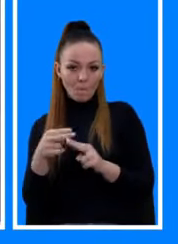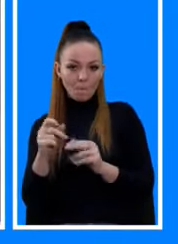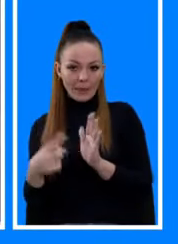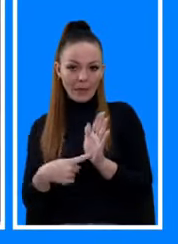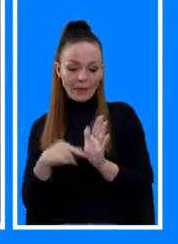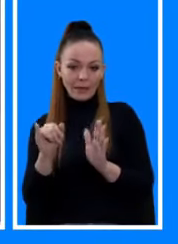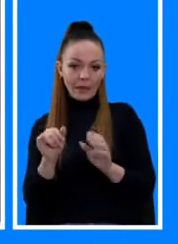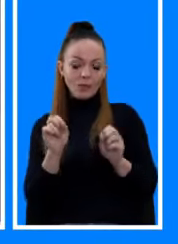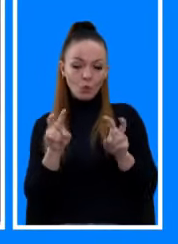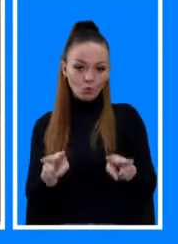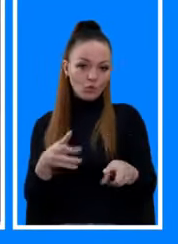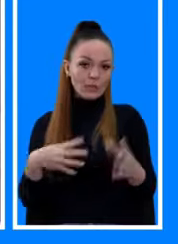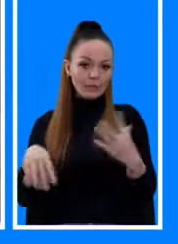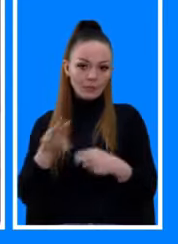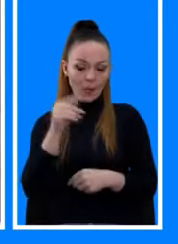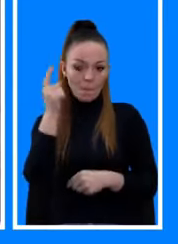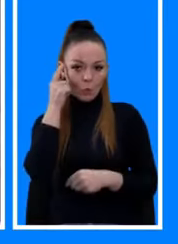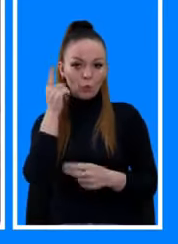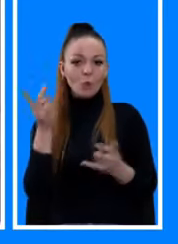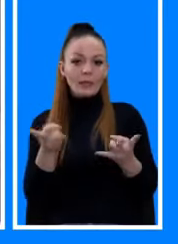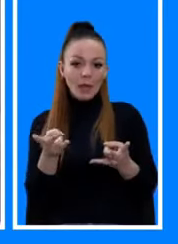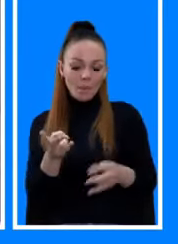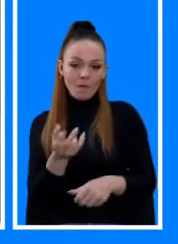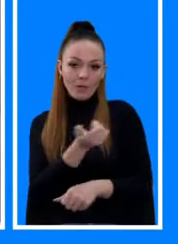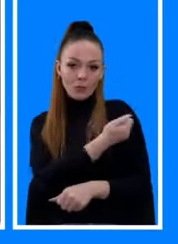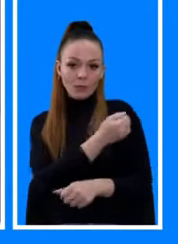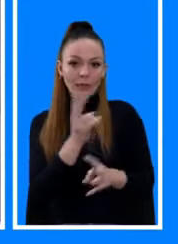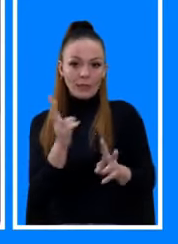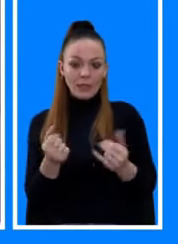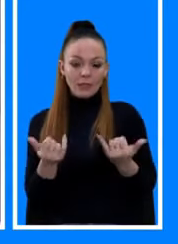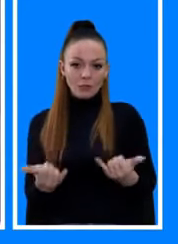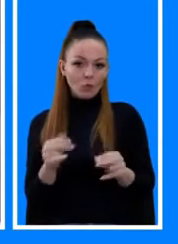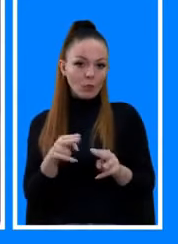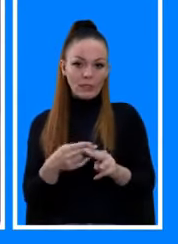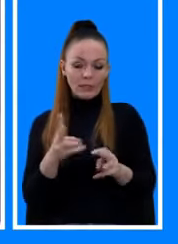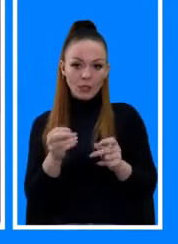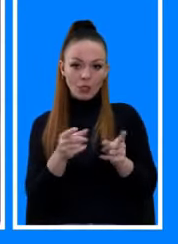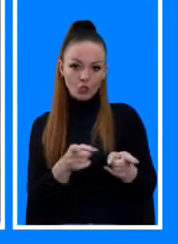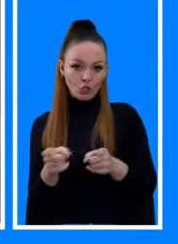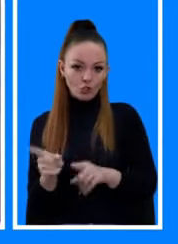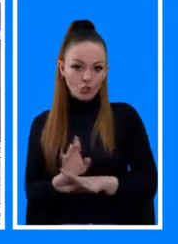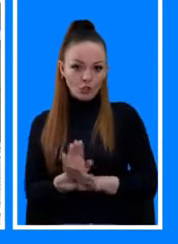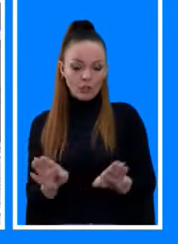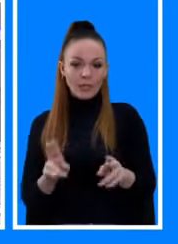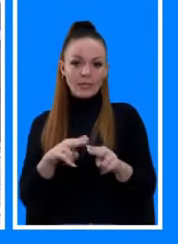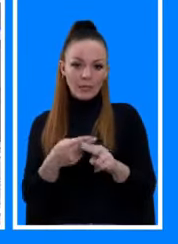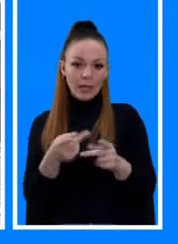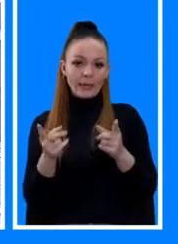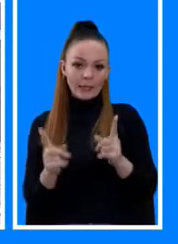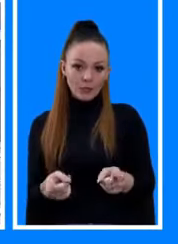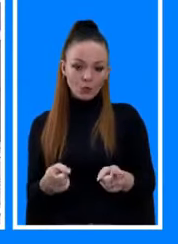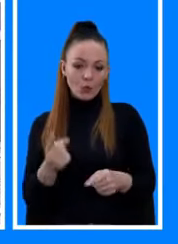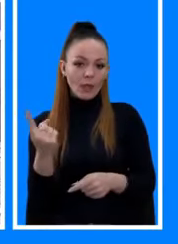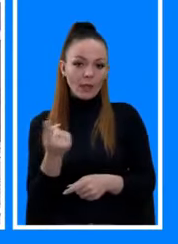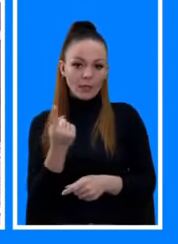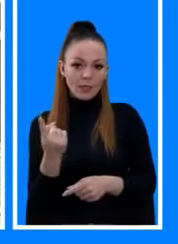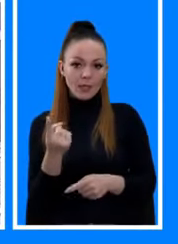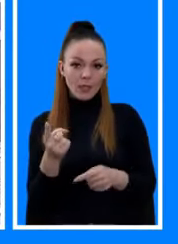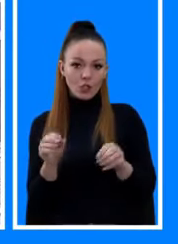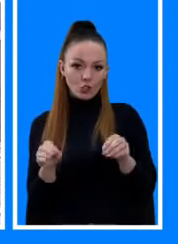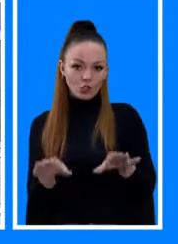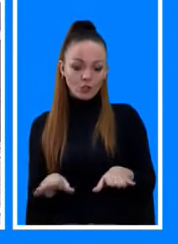мозок. Треба вакцинуватися. На сьогодні це не страшилки, це дійсно єдине